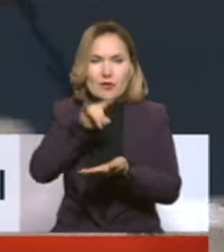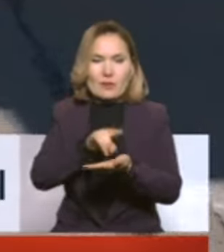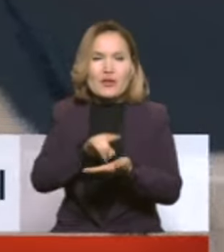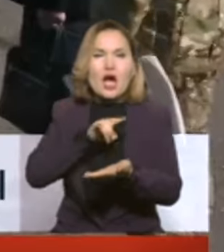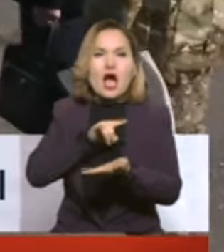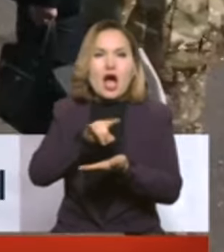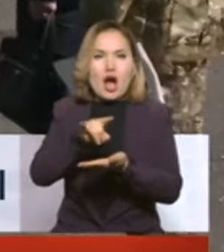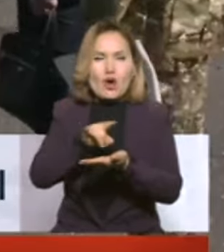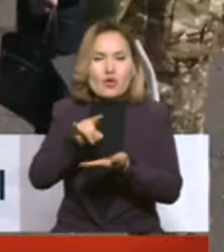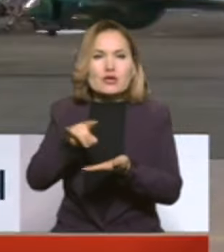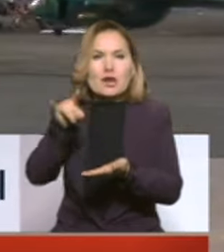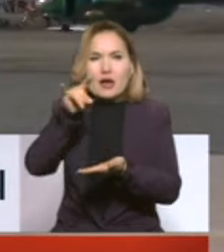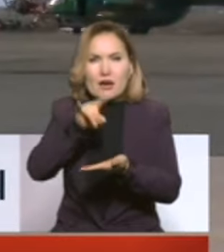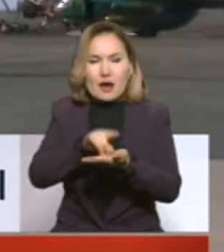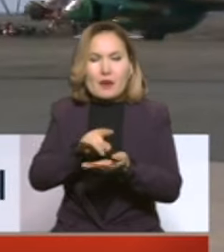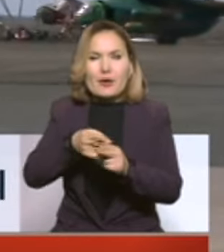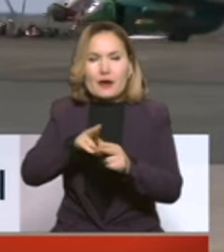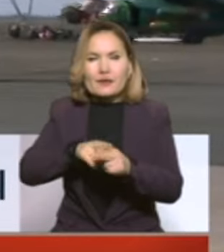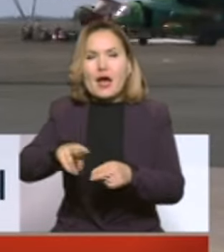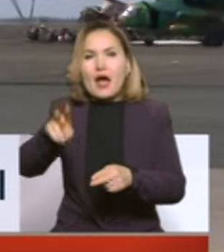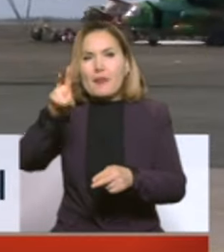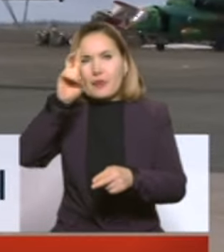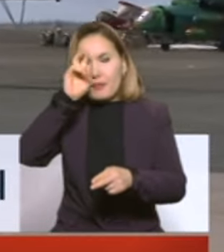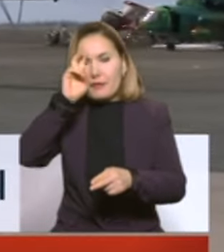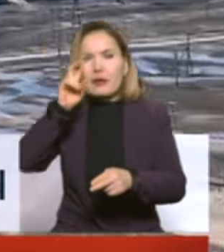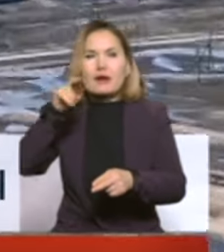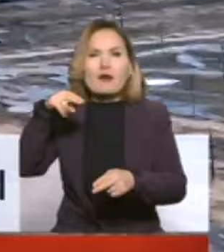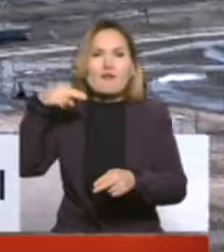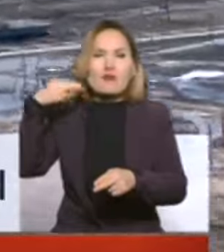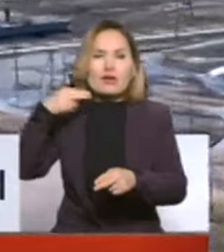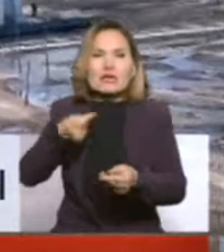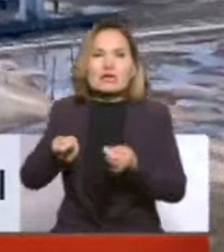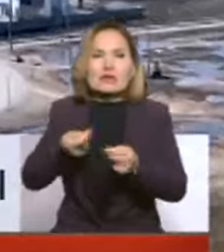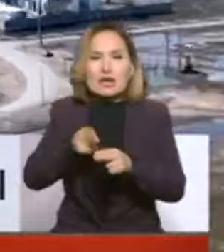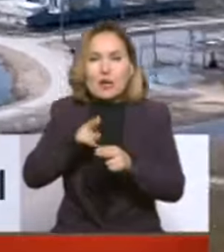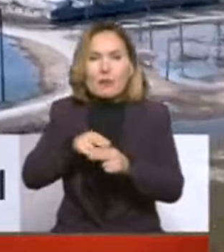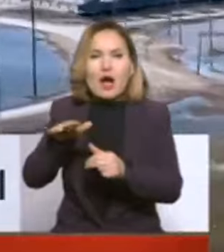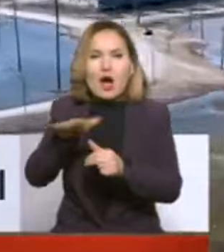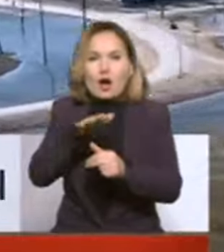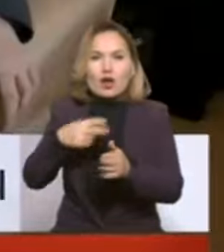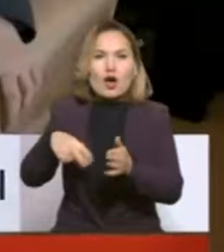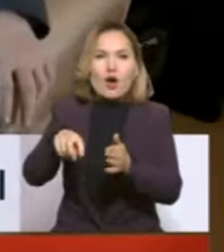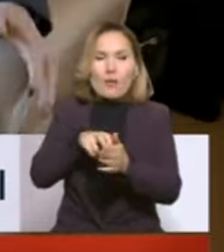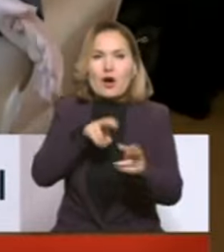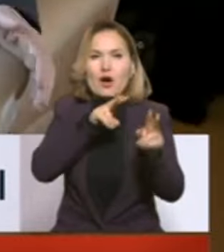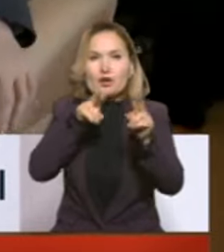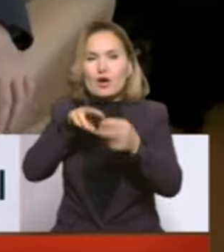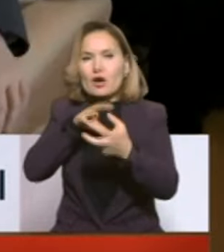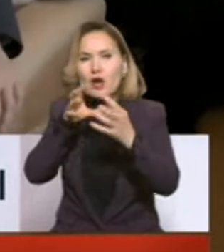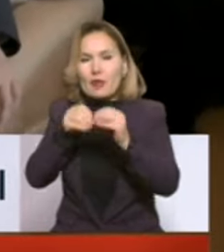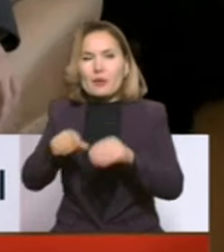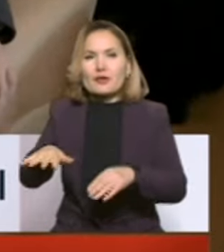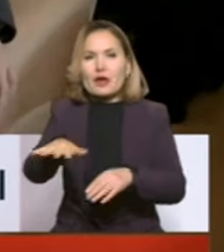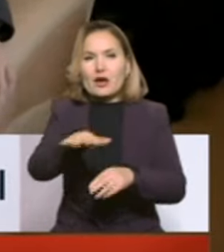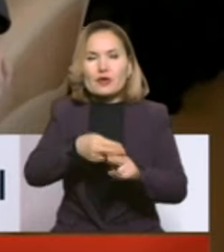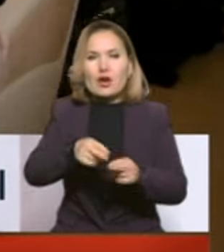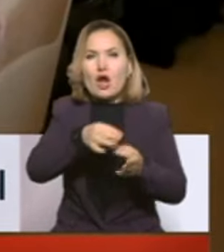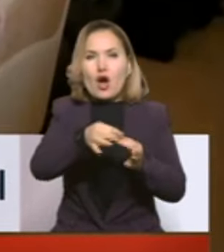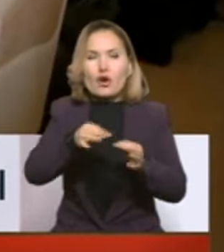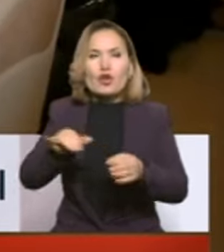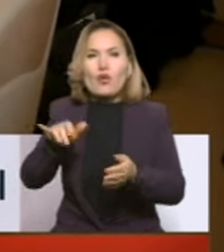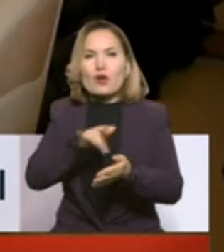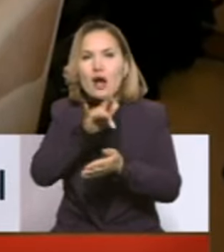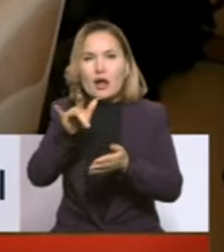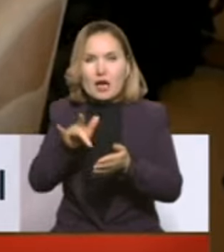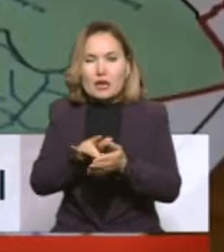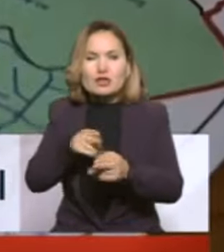Әуежайда мемлекет басшысы бірден тікұшаққа отырып, су басқан аумақты аралады. Қазір Қаратөбе, Теректі, Бөрлі аудандары мен Оралды су